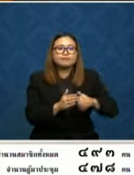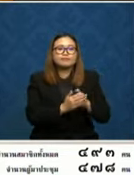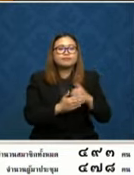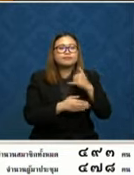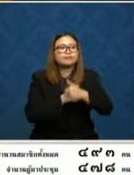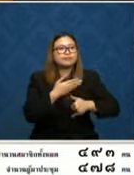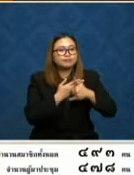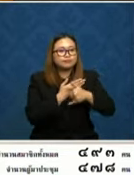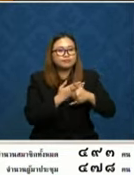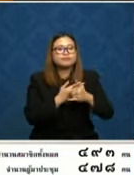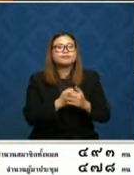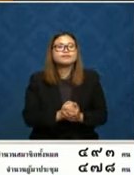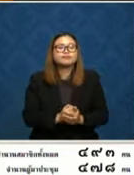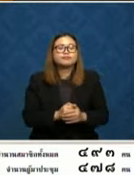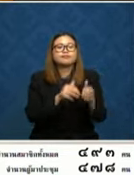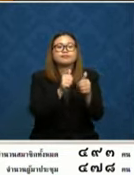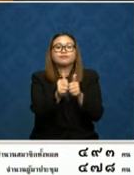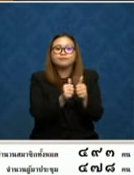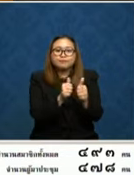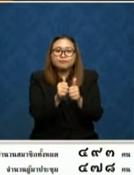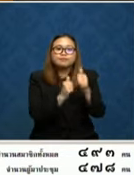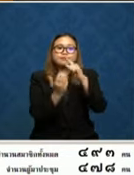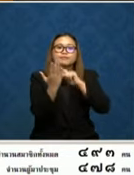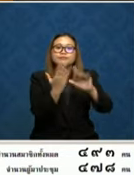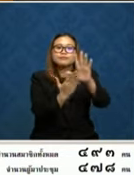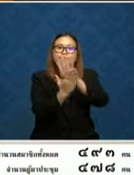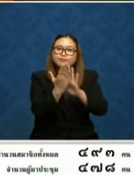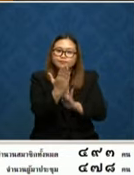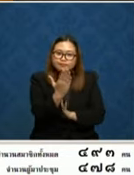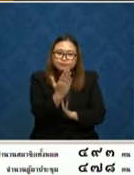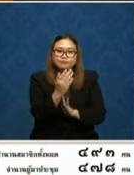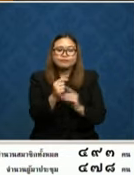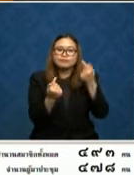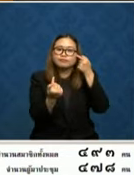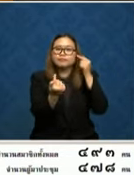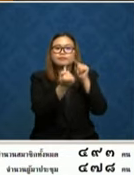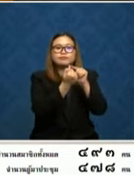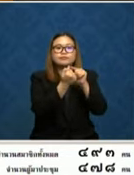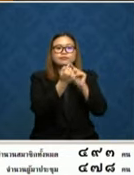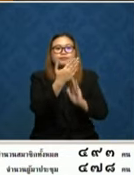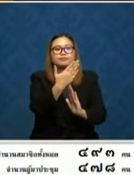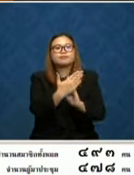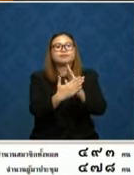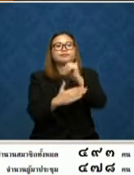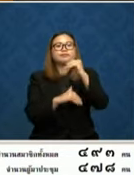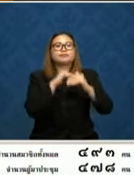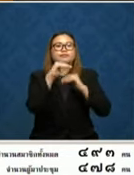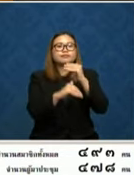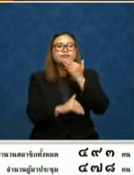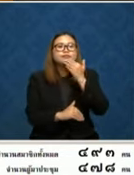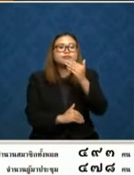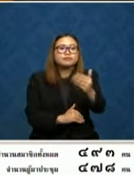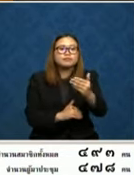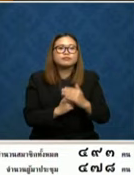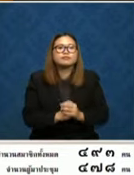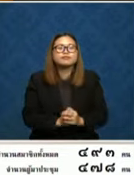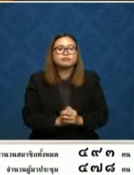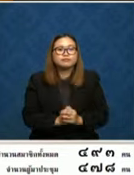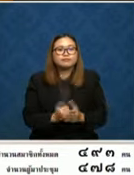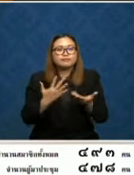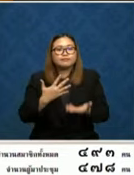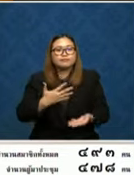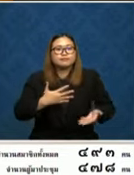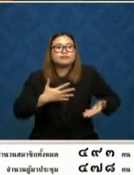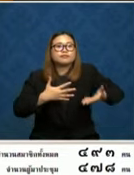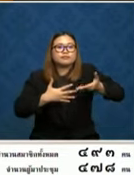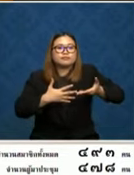พิ่มขีดความสามารถการแข่งขันของไทยเพื่อบรรลุเป้าหมายในการพัฒนาที่ยั่งยืนเสริมสร้างและยกระดับการ